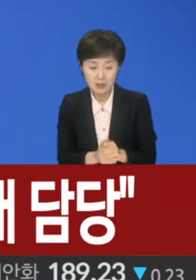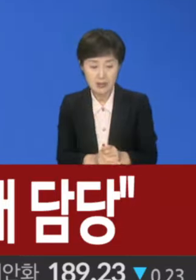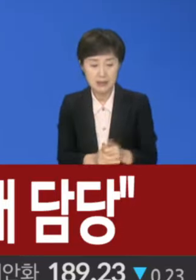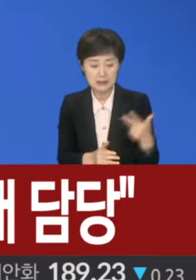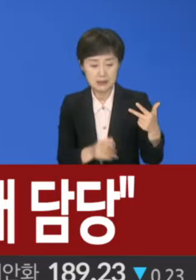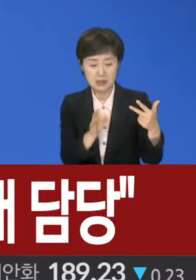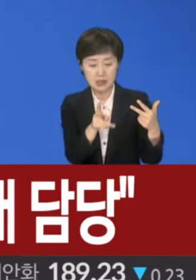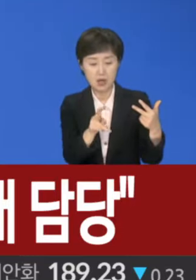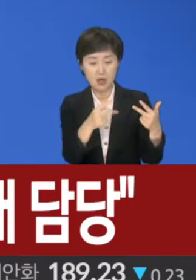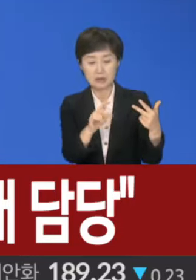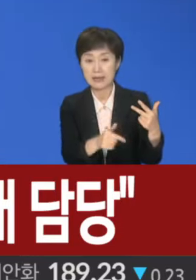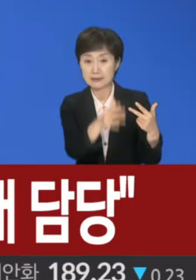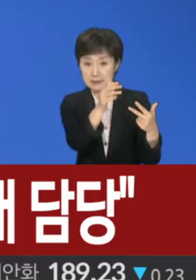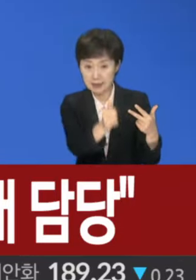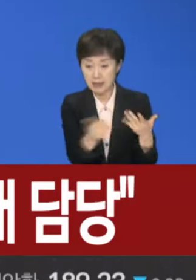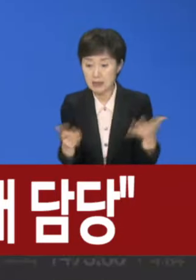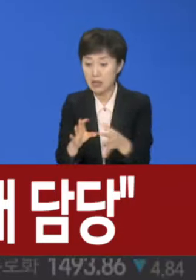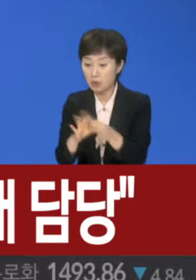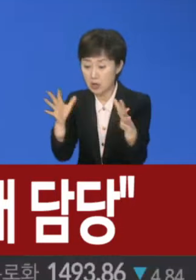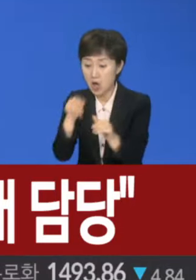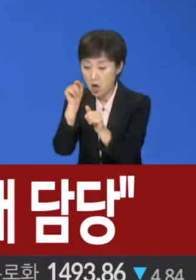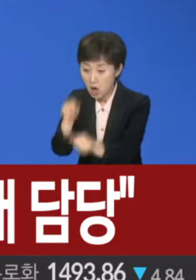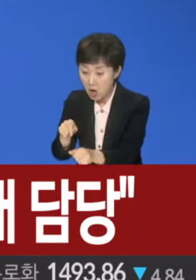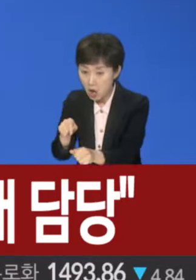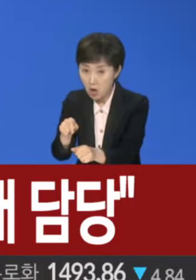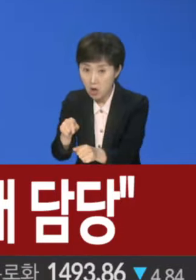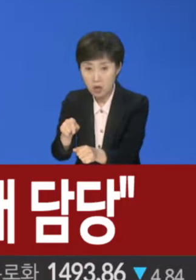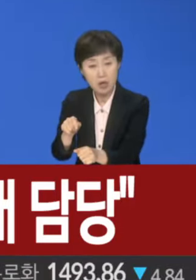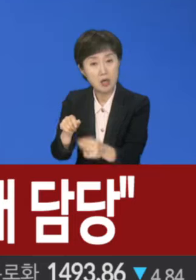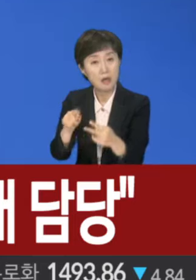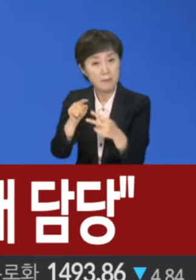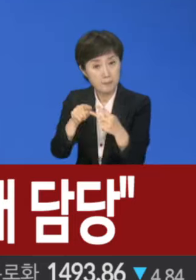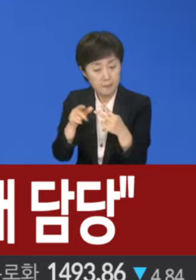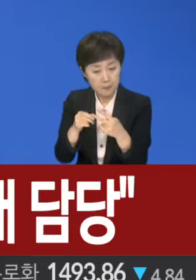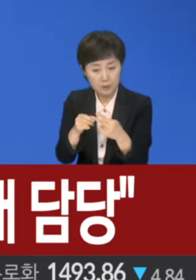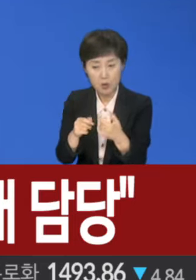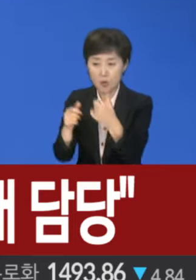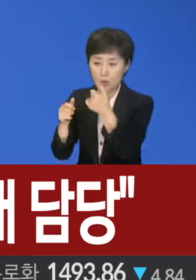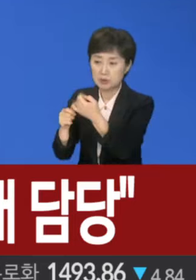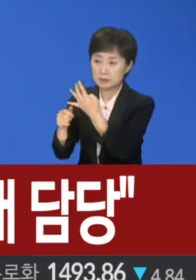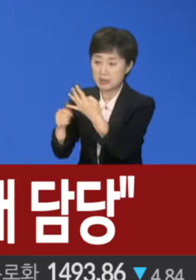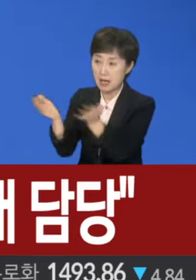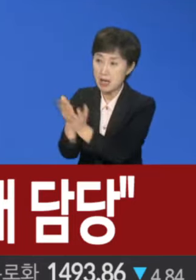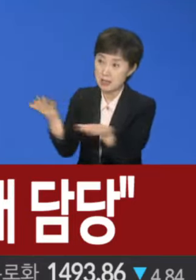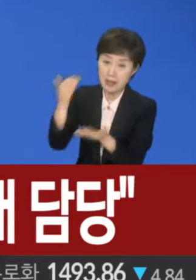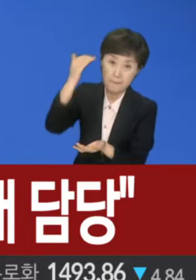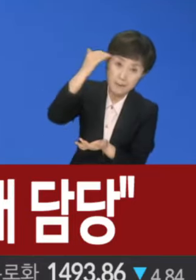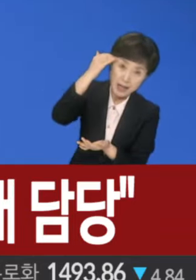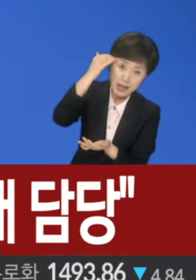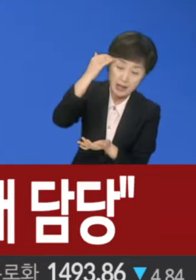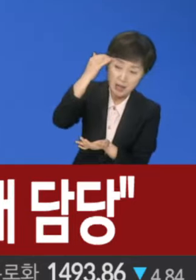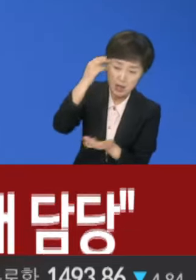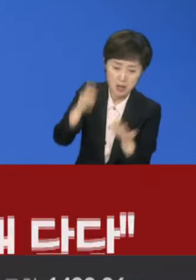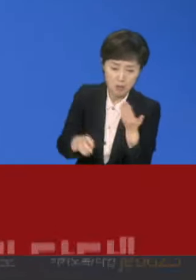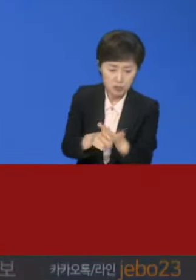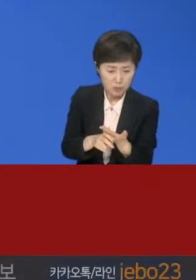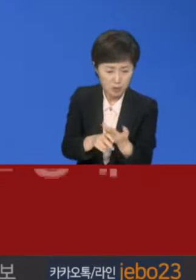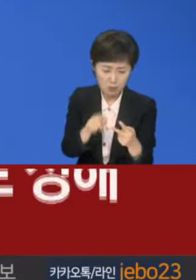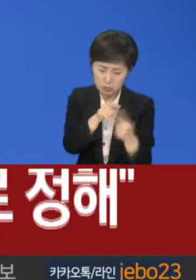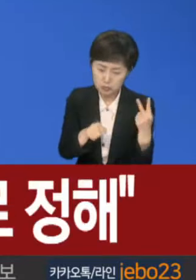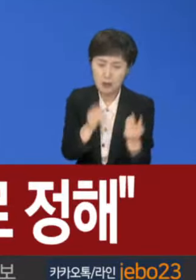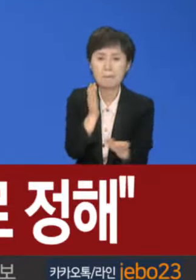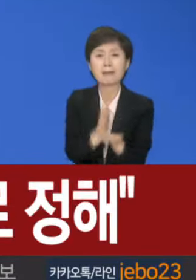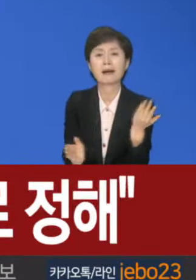부대원들에게 법령상 의무 없는 일을 하게 한 것이라거나 54단장의 작전 통제권 행사를 방해한 위법부당한 것이라고 보기